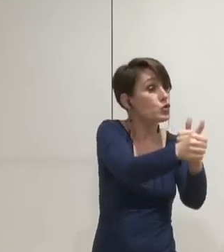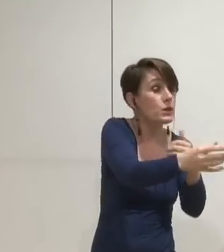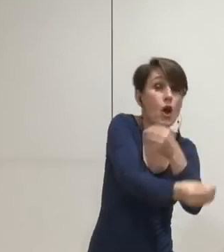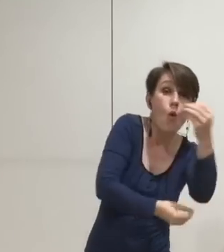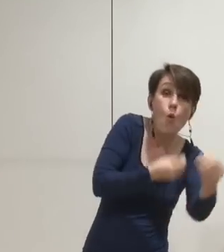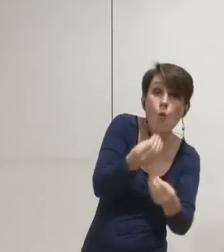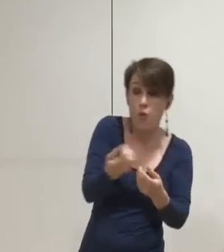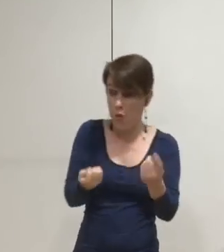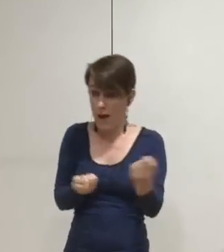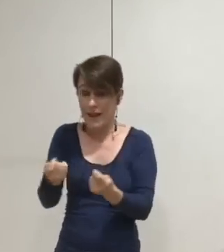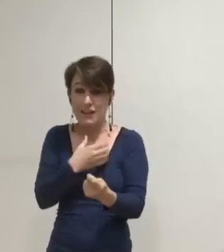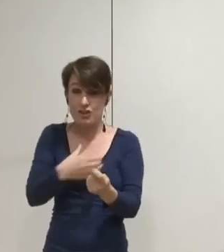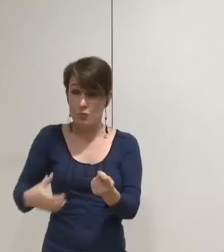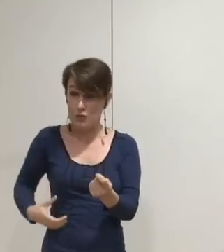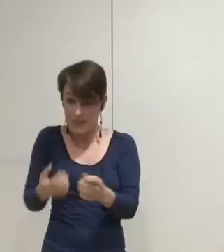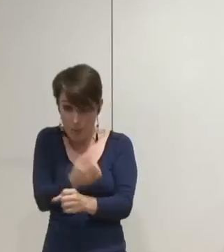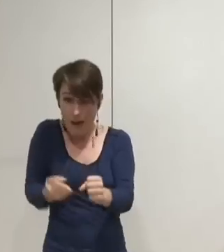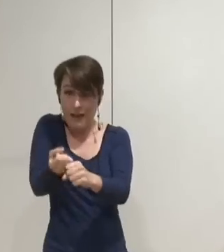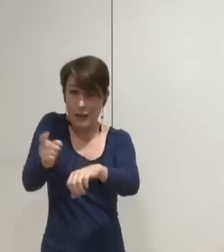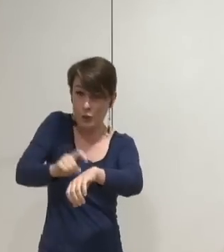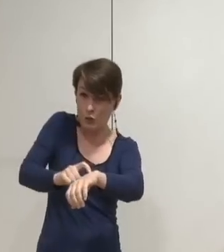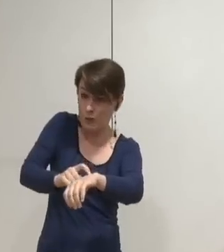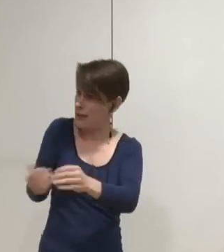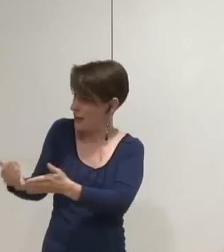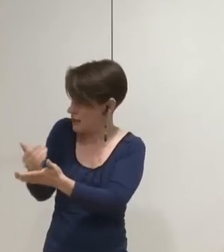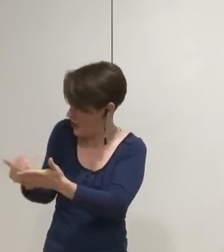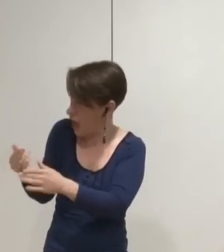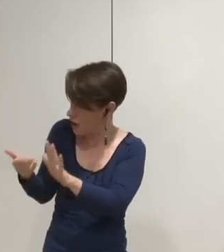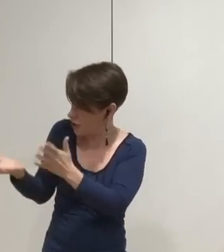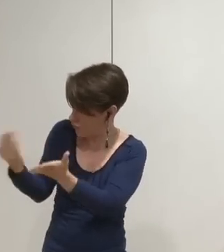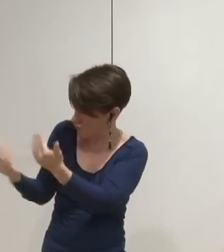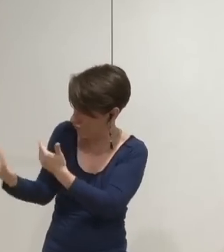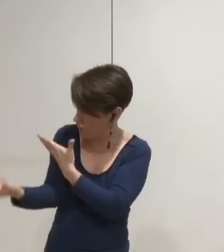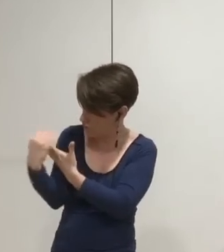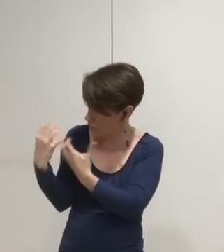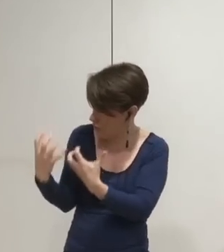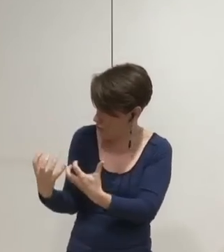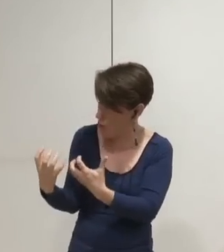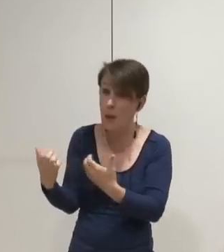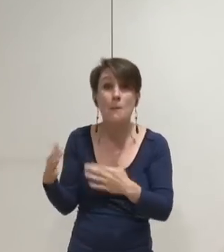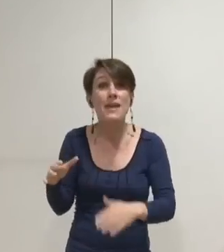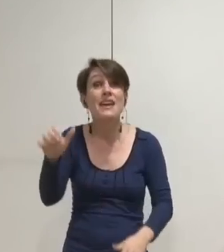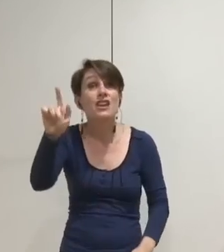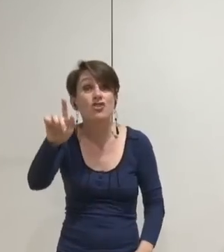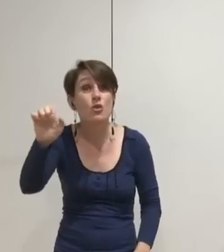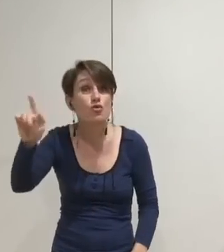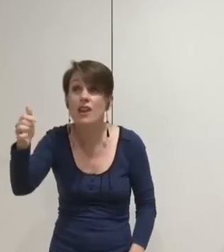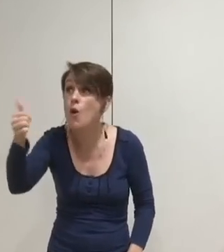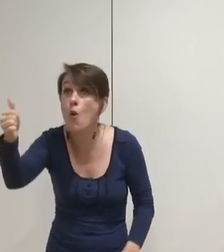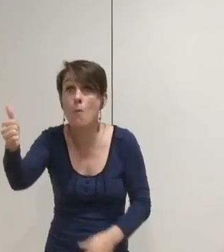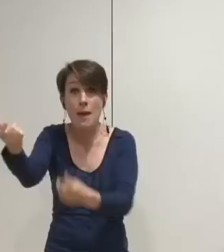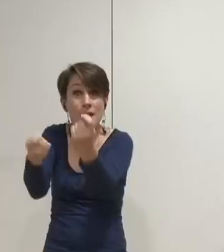aux salariés de GG de la rejoindre mais dans les deux cas GG ne pouvait plus prétendre gérer ce